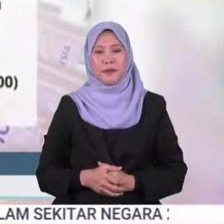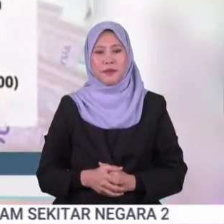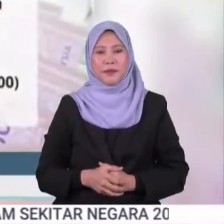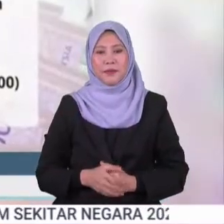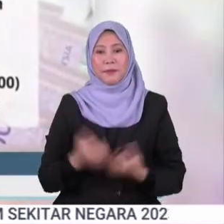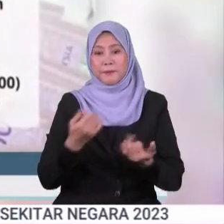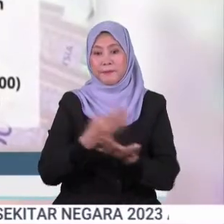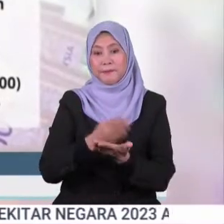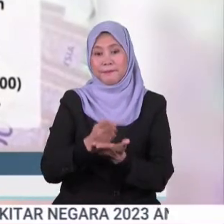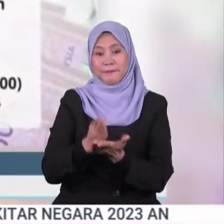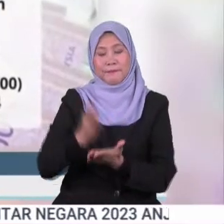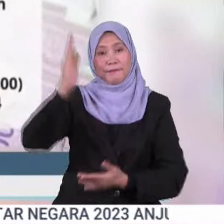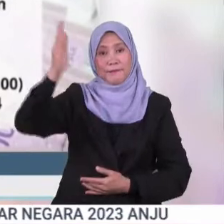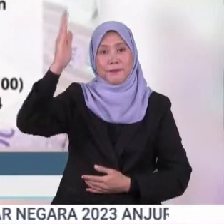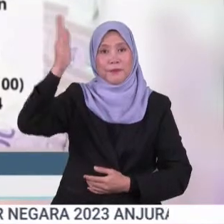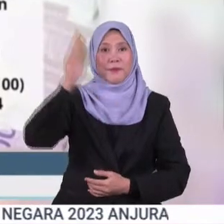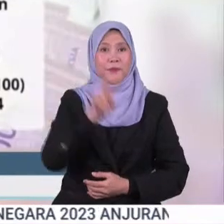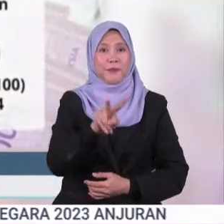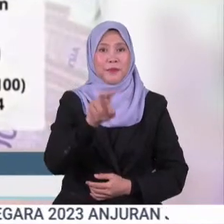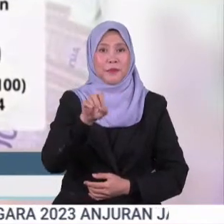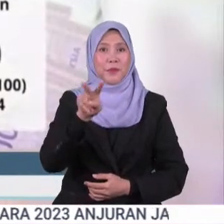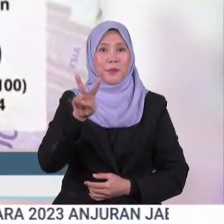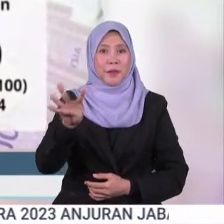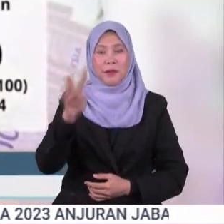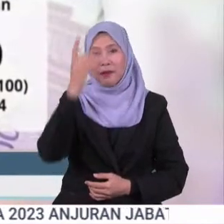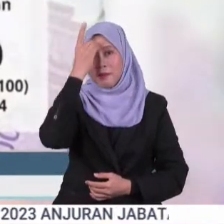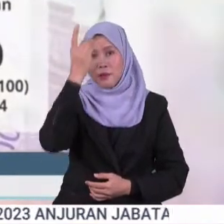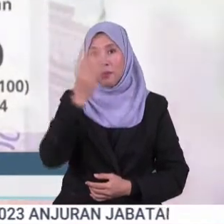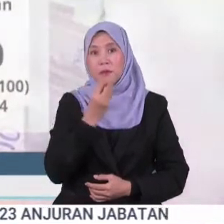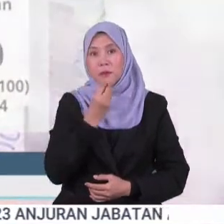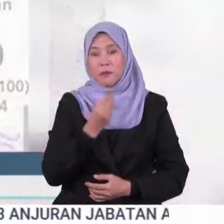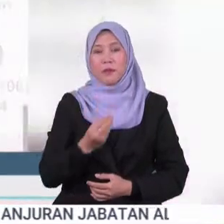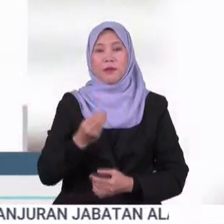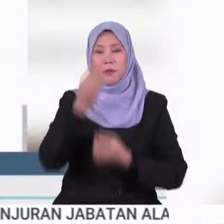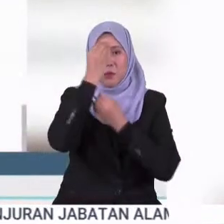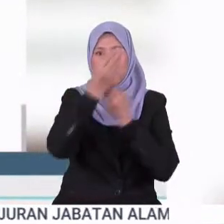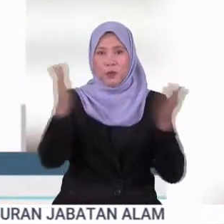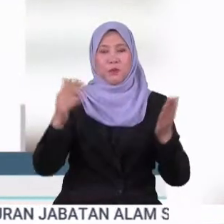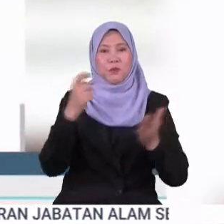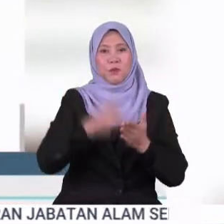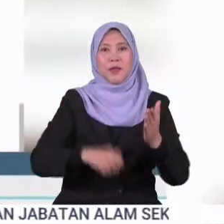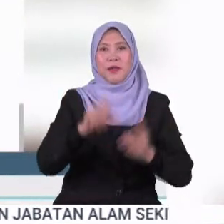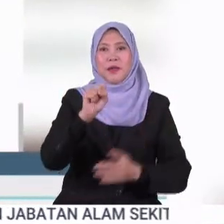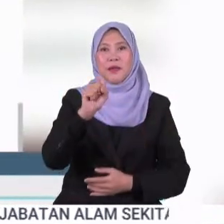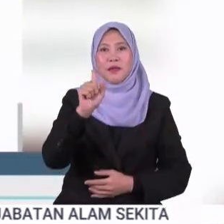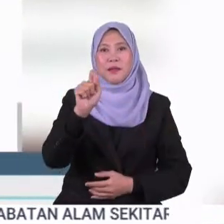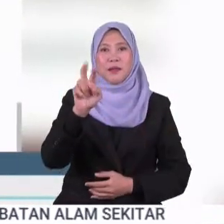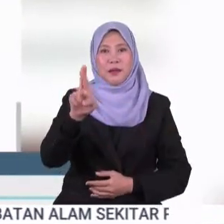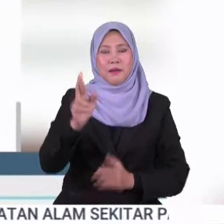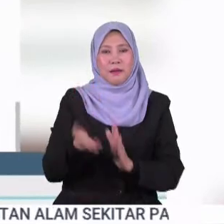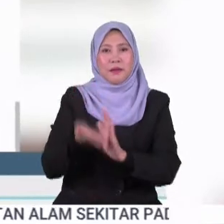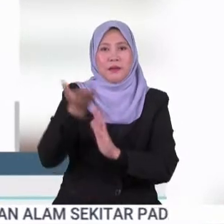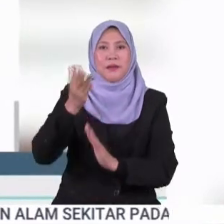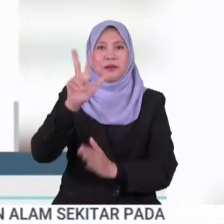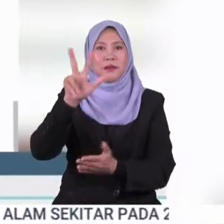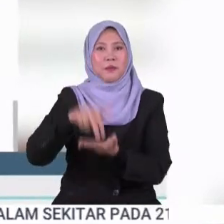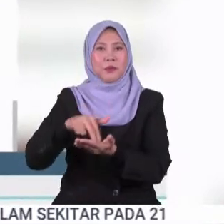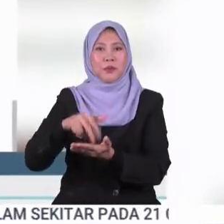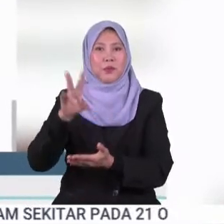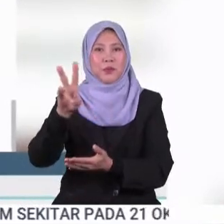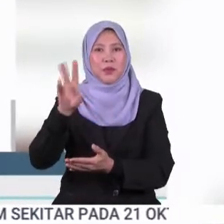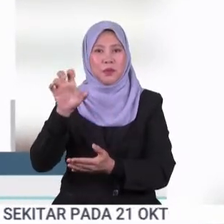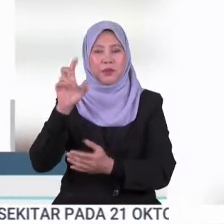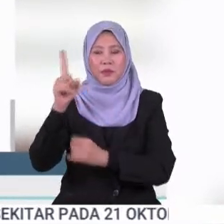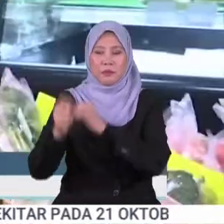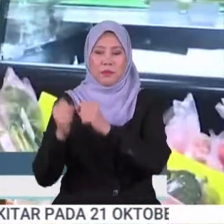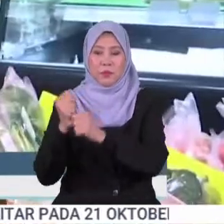Menerusi pembentangan belanjawan 2024, Datuk Seri Anwar mengumumkan kadar maksimum SDR dinaikkan